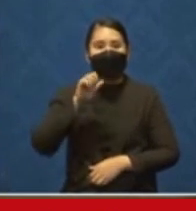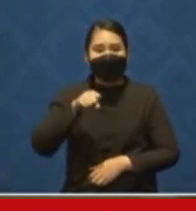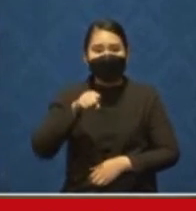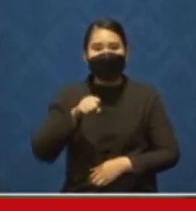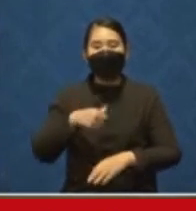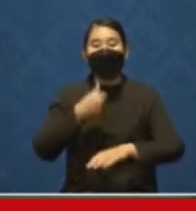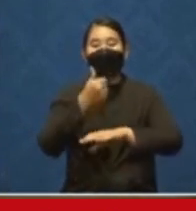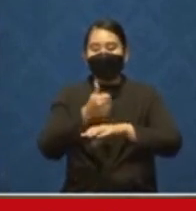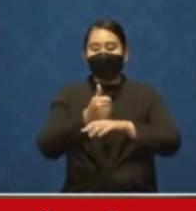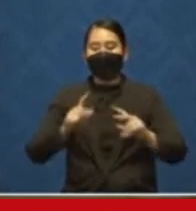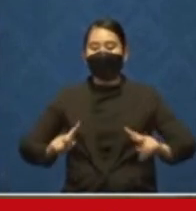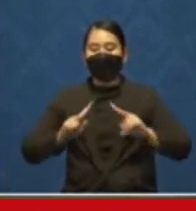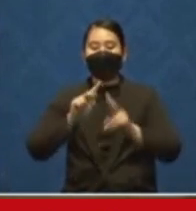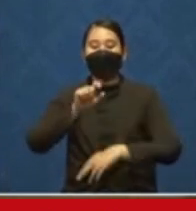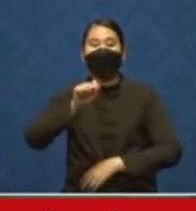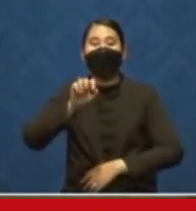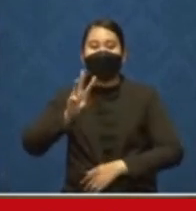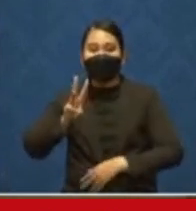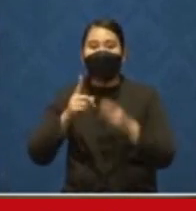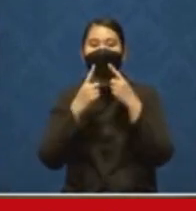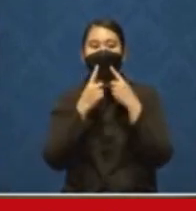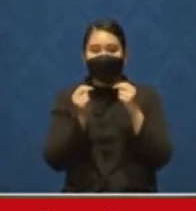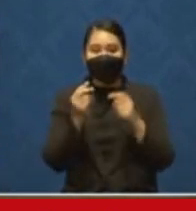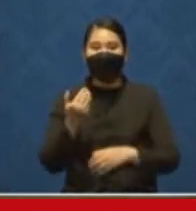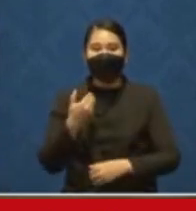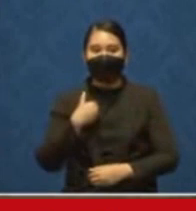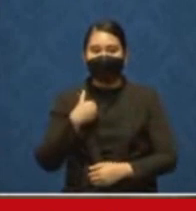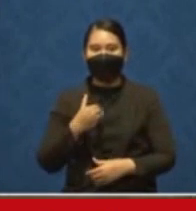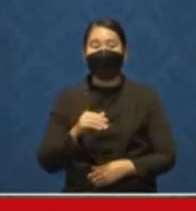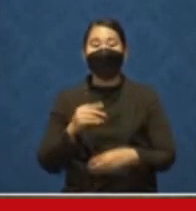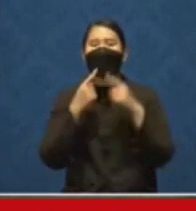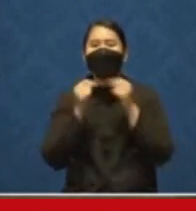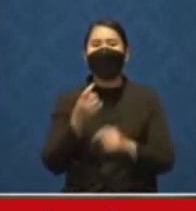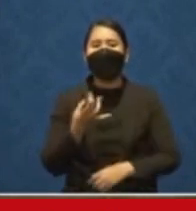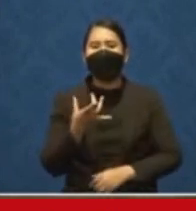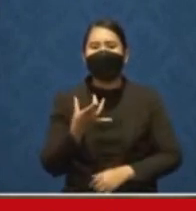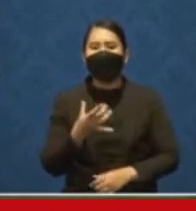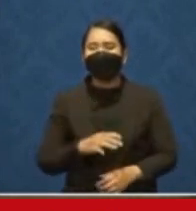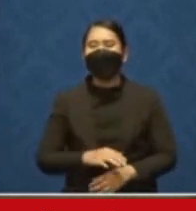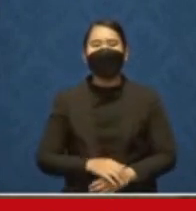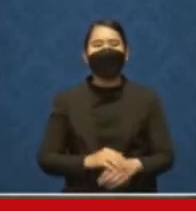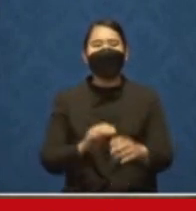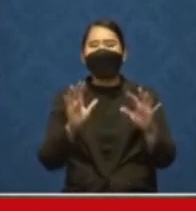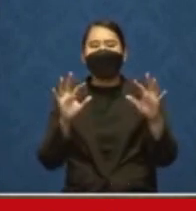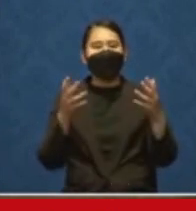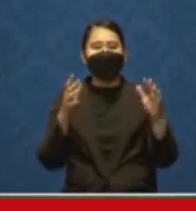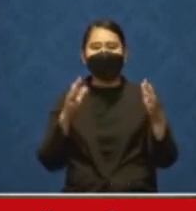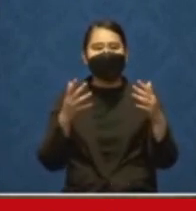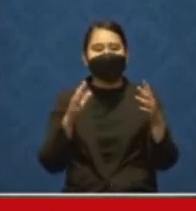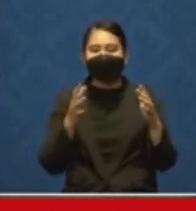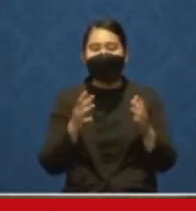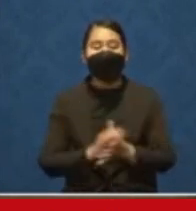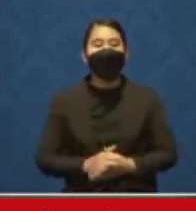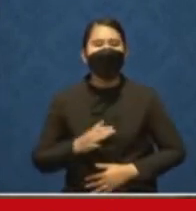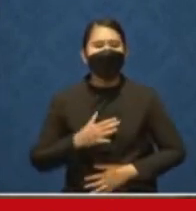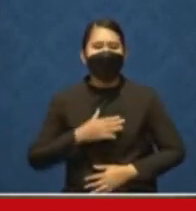ประเสริฐก็หาเรื่องเขาหรือเปล่ามโนหรือเปล่าแล้วมือถือ Orderอันนี้ก็ออกมาต่อมันก่อน